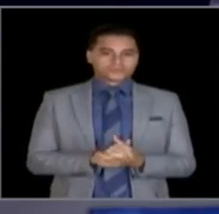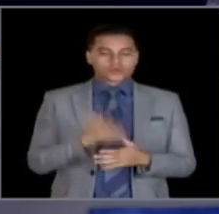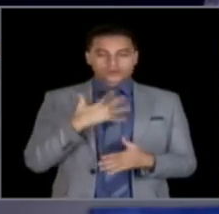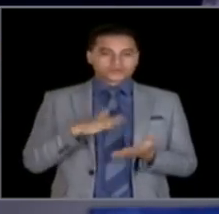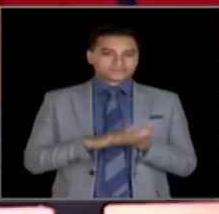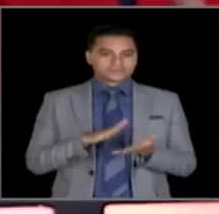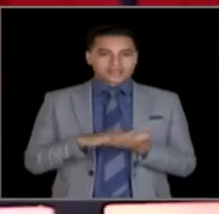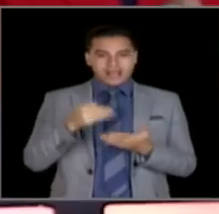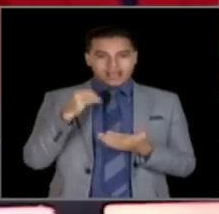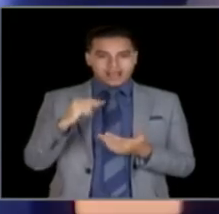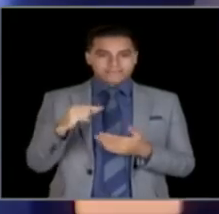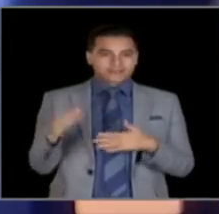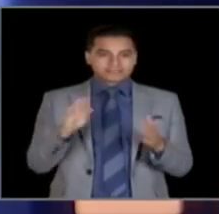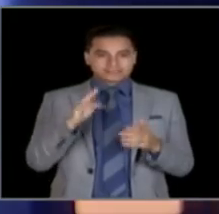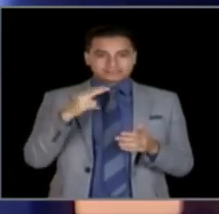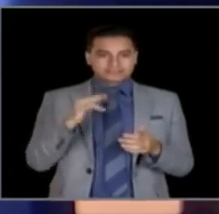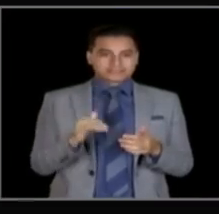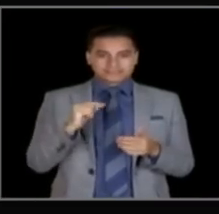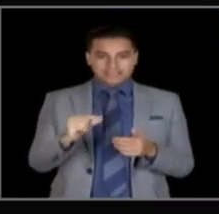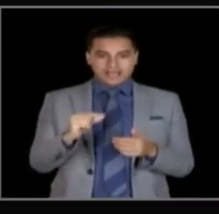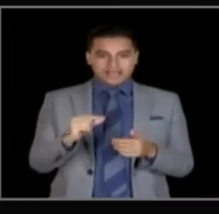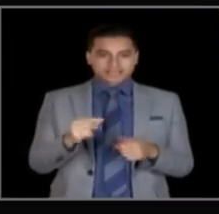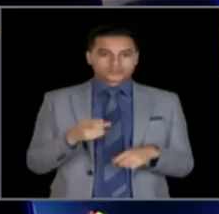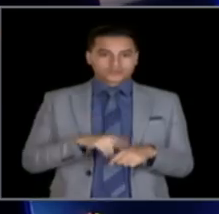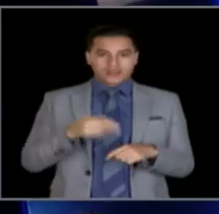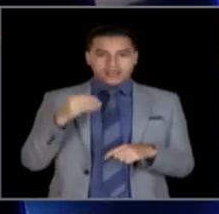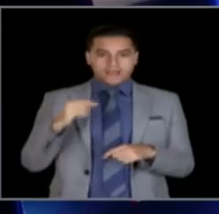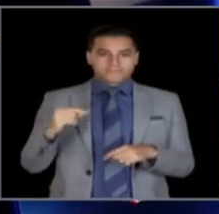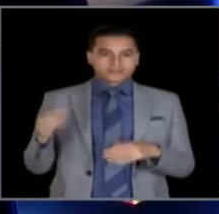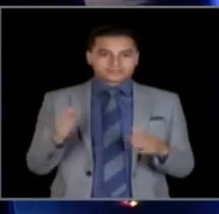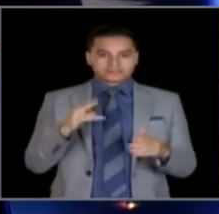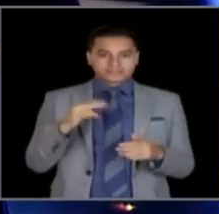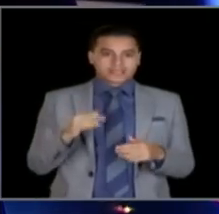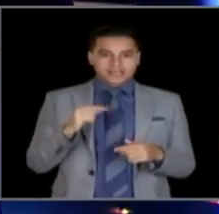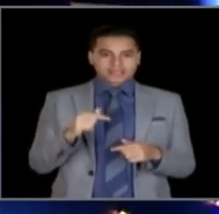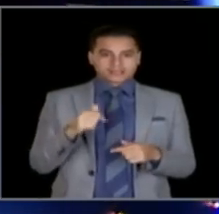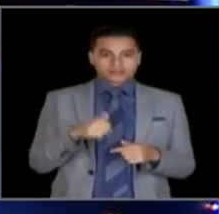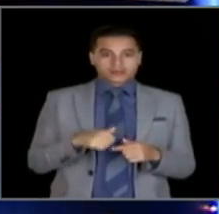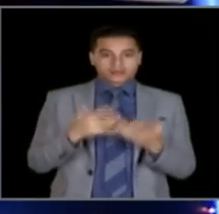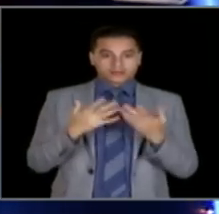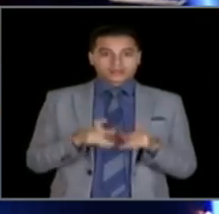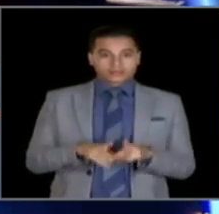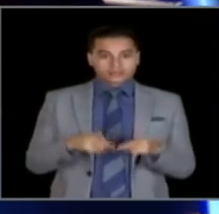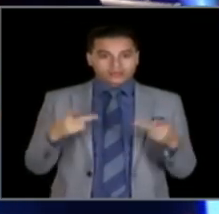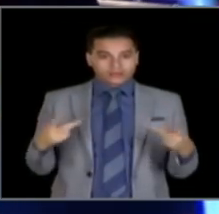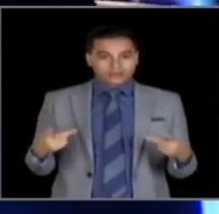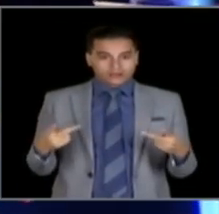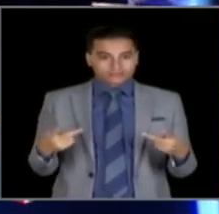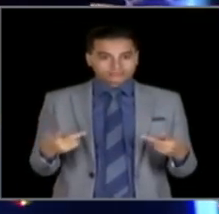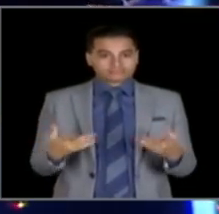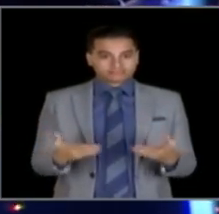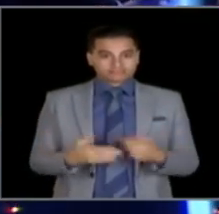كلنا نحيي أحمد سعيد وعبد العزيز. عبد العزيز وأحمد سعيد. النتيجة اتغيرت